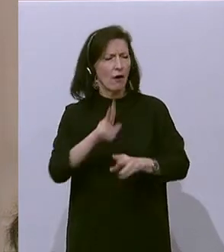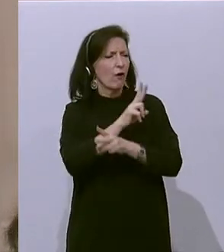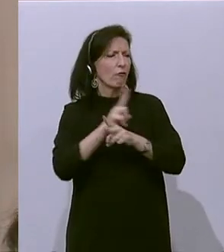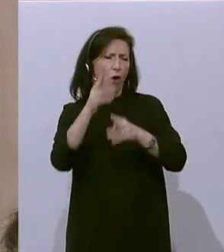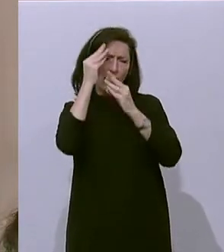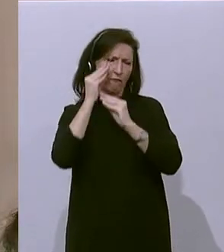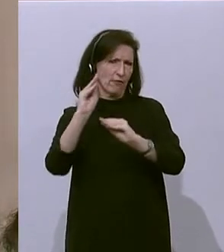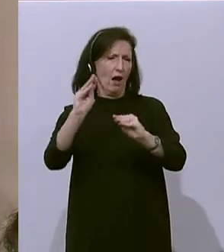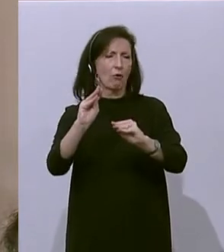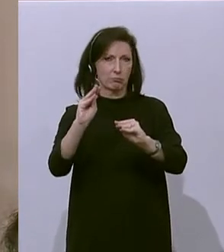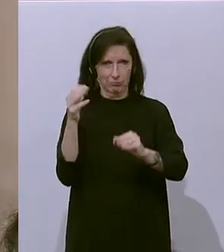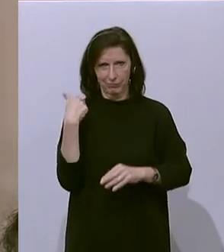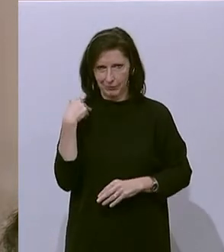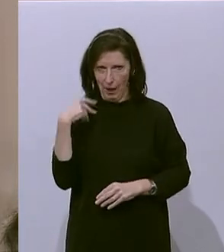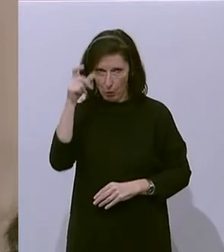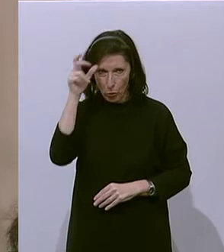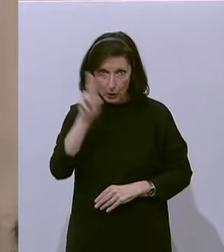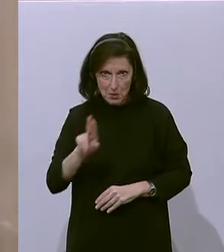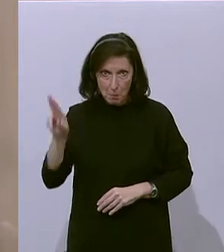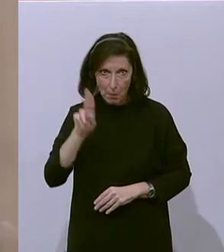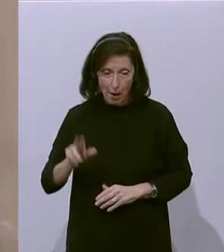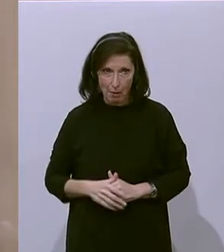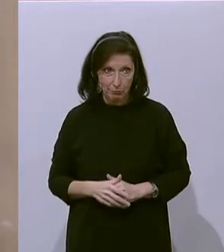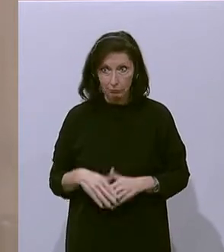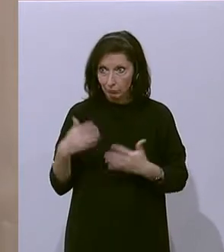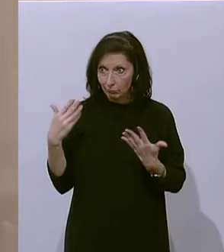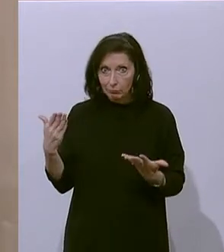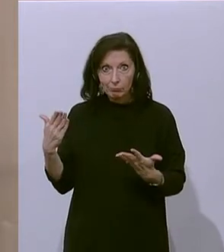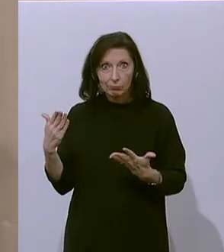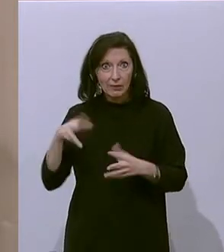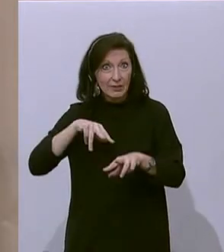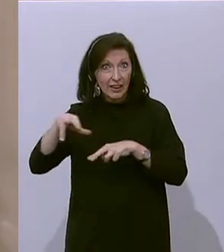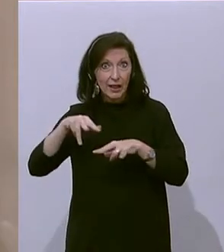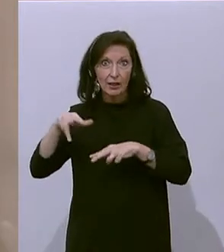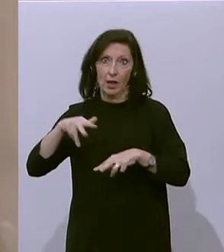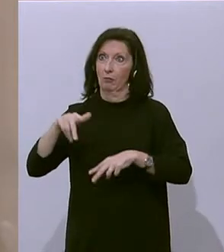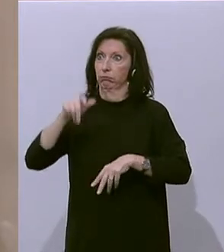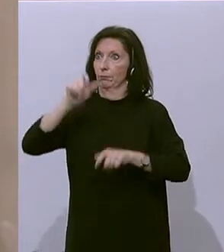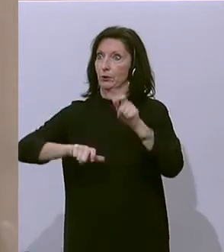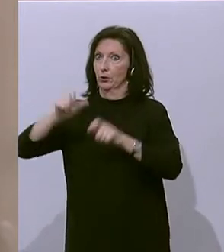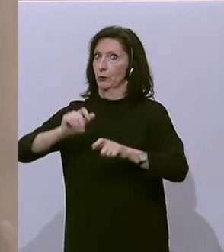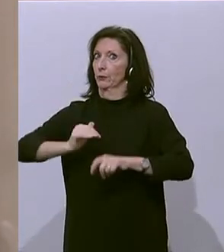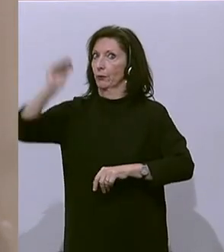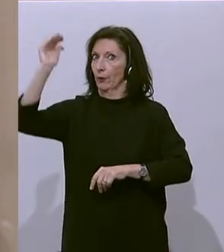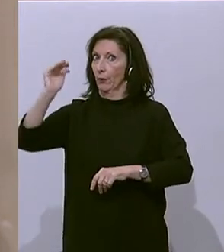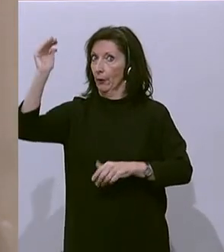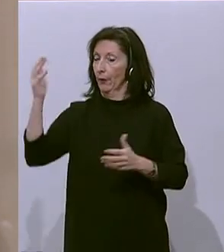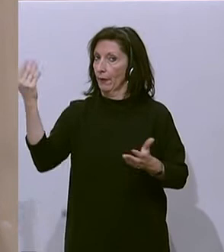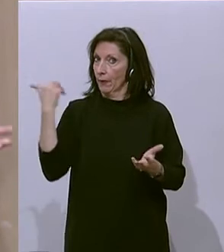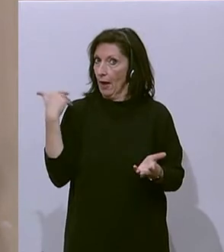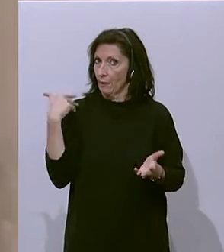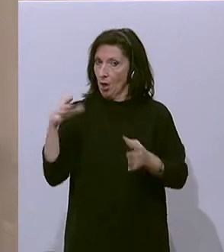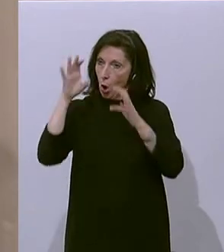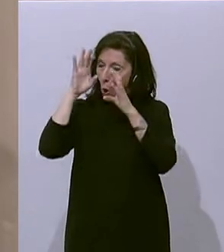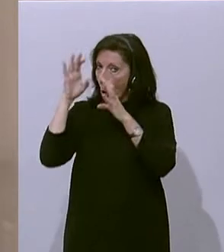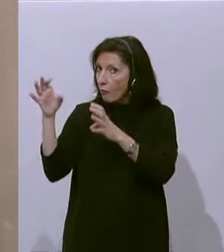Vertrauen, türkisblau. So haben hochrangige Vertreter der Regierung die Zusammenarbeit damals zwischen